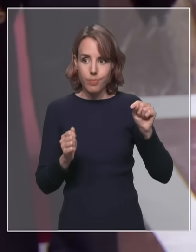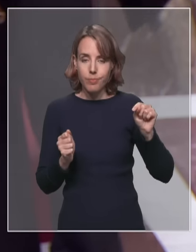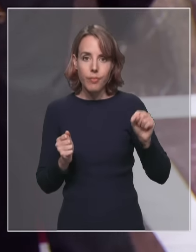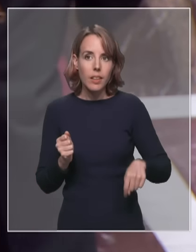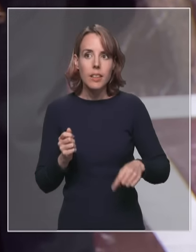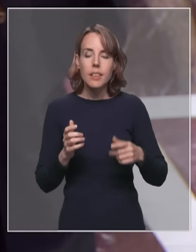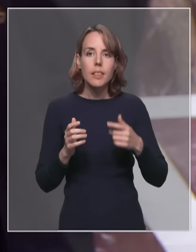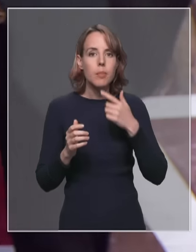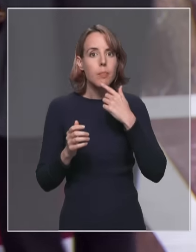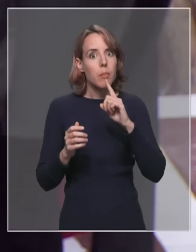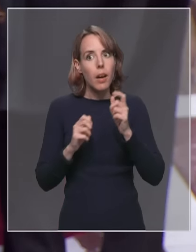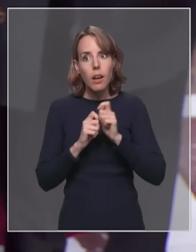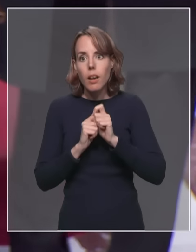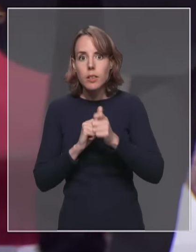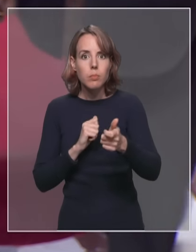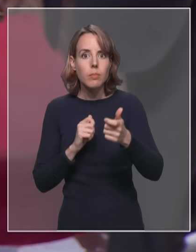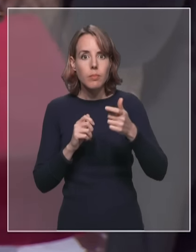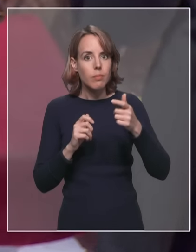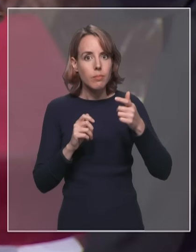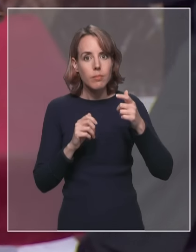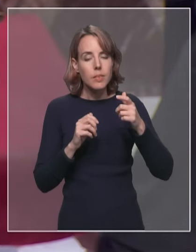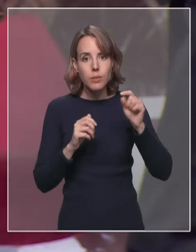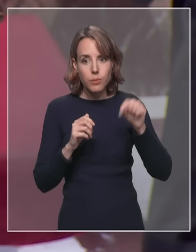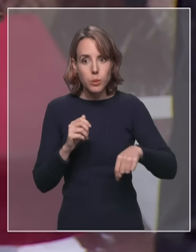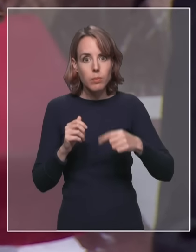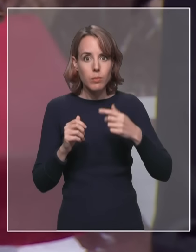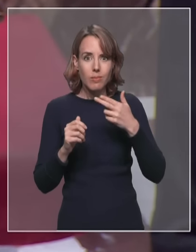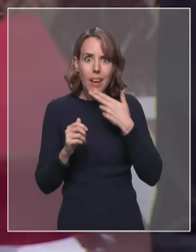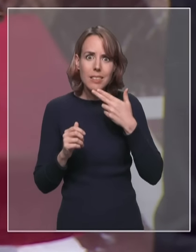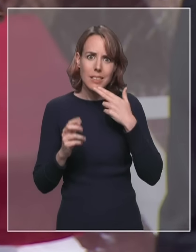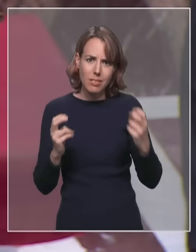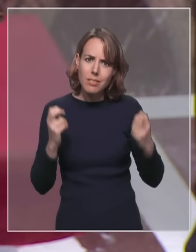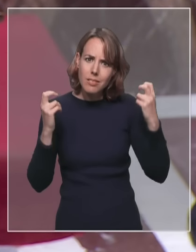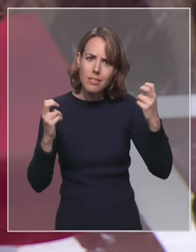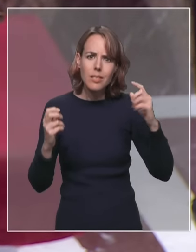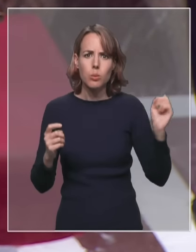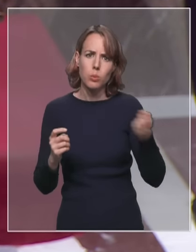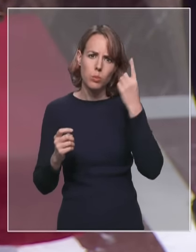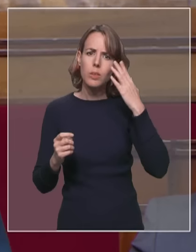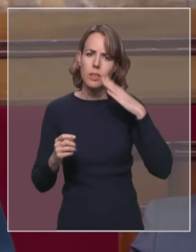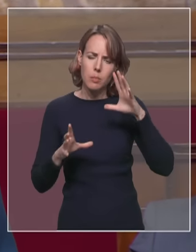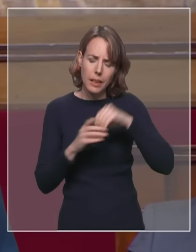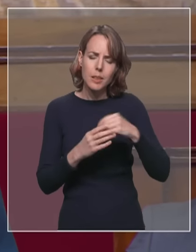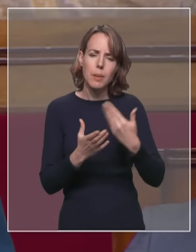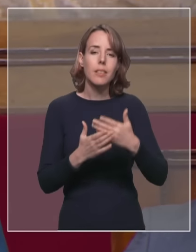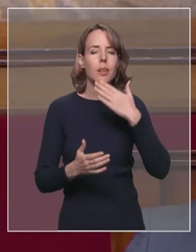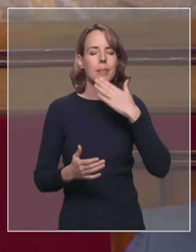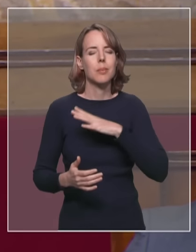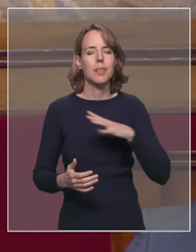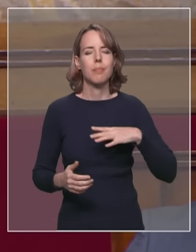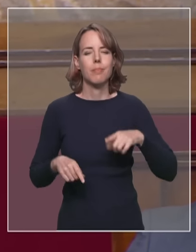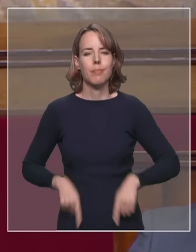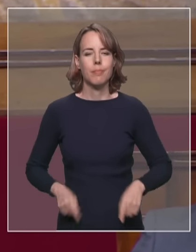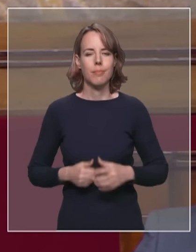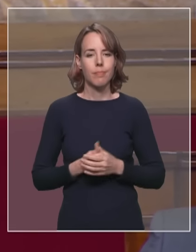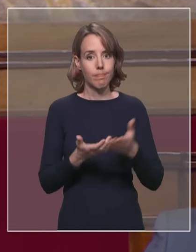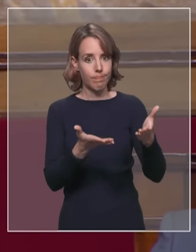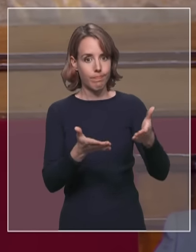dispositifs que la qualité de l'insertion des jeunes. Et je sais que nous serons tous au rendez-vous. Merci, Madame la députée. Merci, Madame la ministre. Madame la députée.